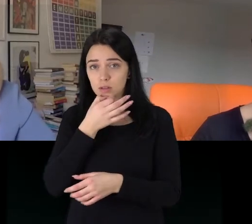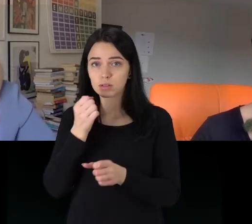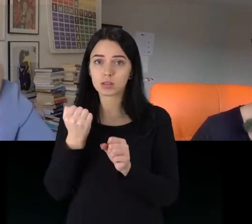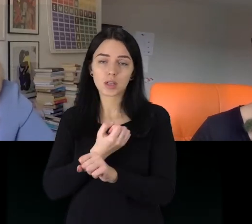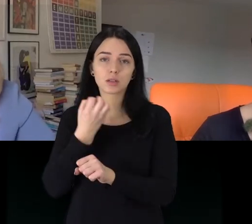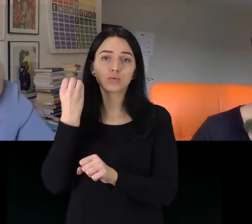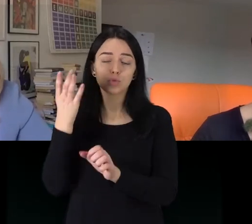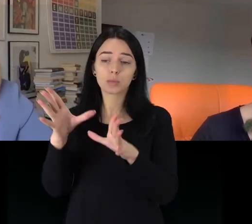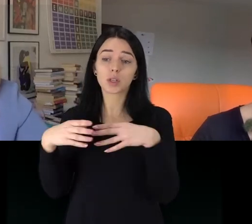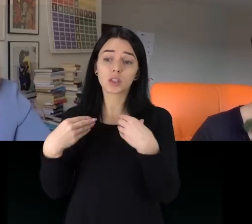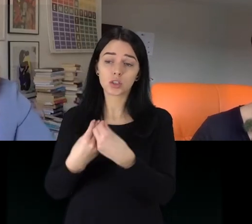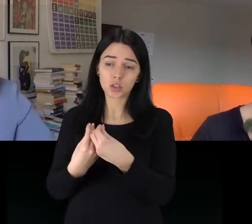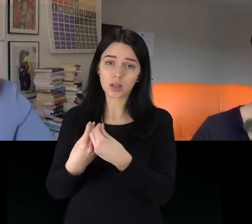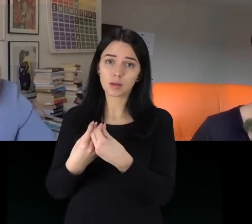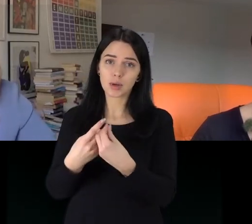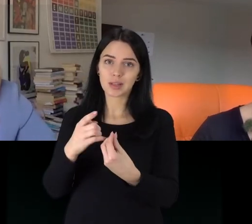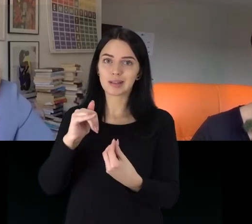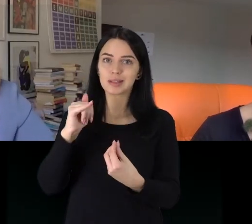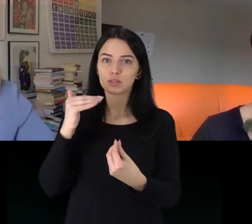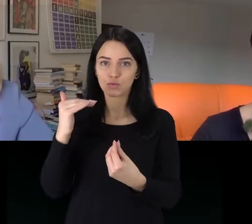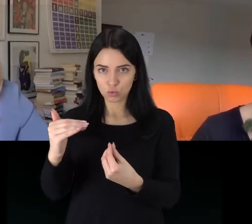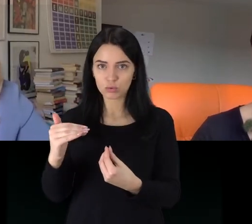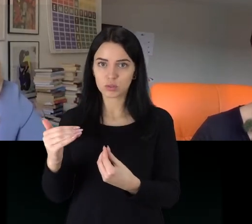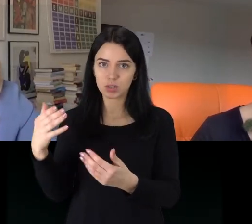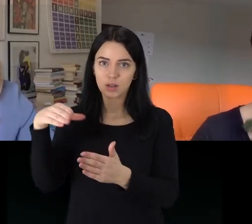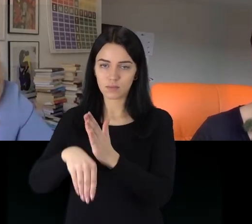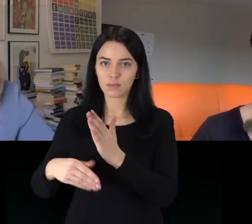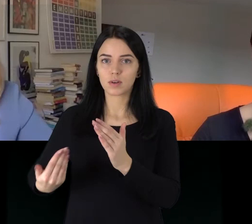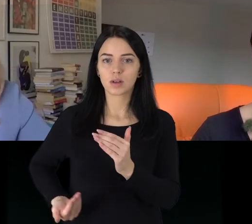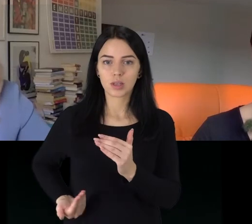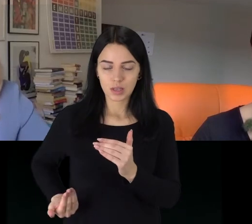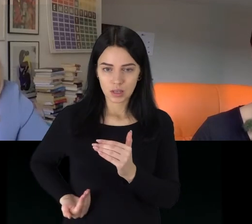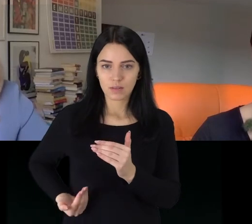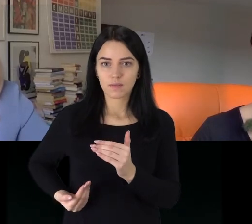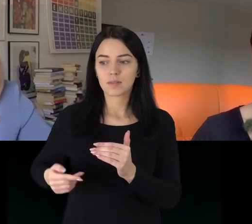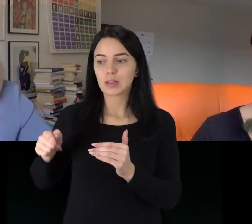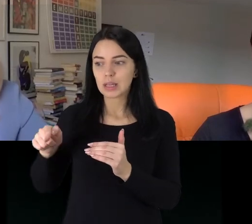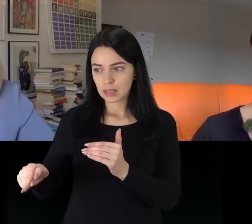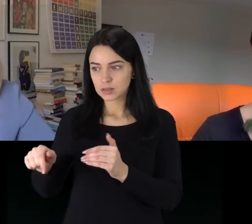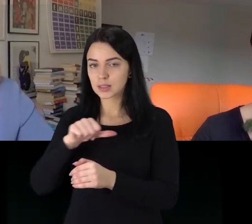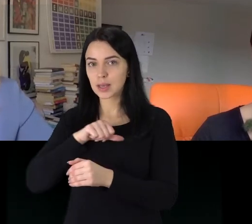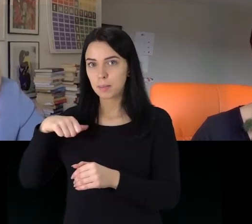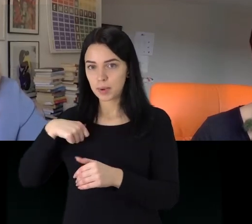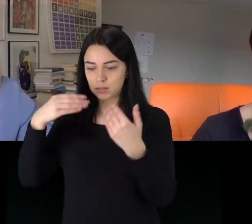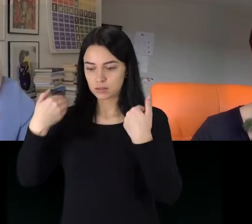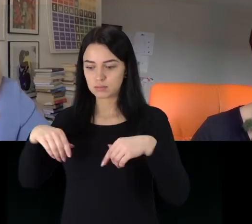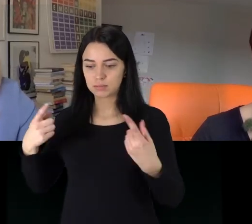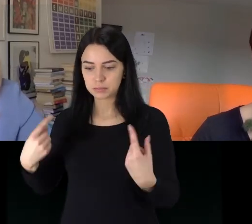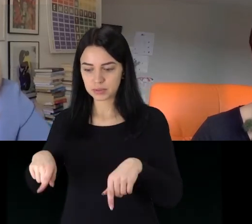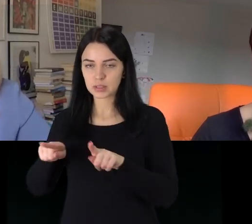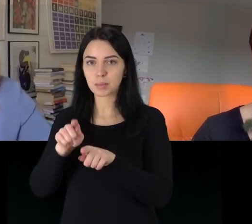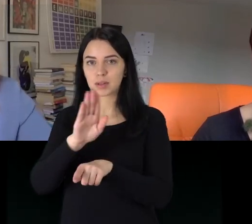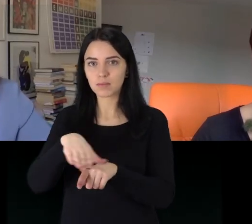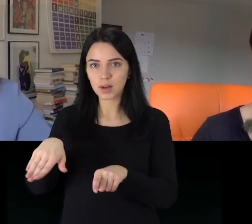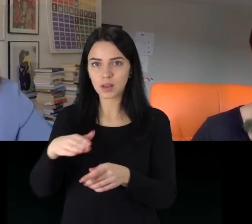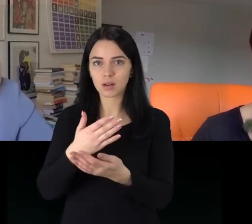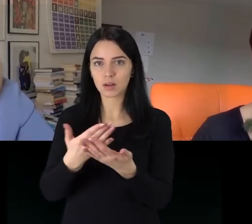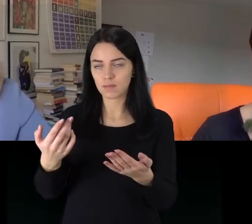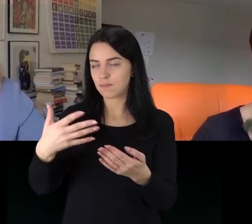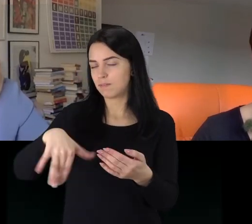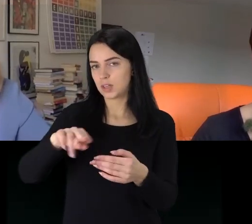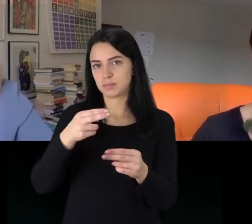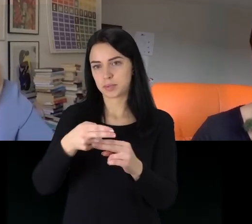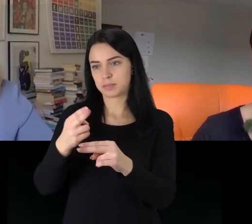disfunkciniai šeimoje gyvendami ir gyvendamos darom žalą tikrai ne tik savo, bet ir savo vaikam ir sprendimai irgi turi būti priimti adekvatus.